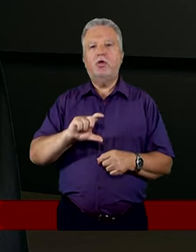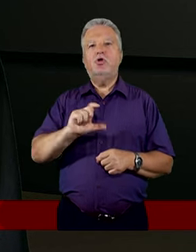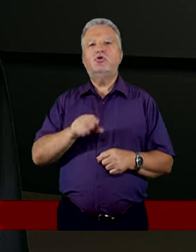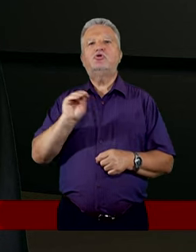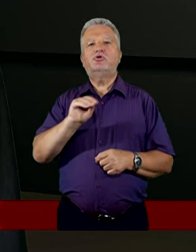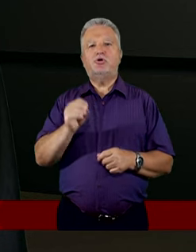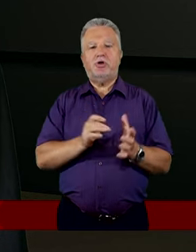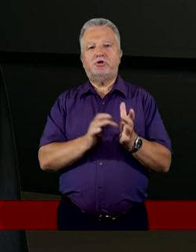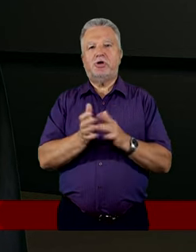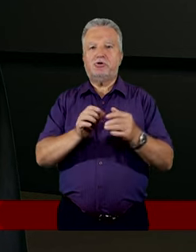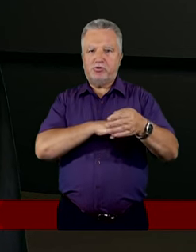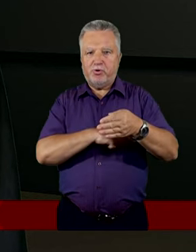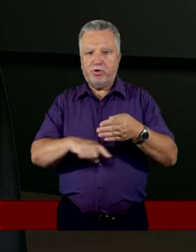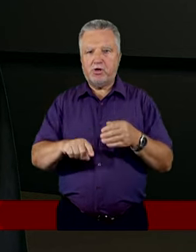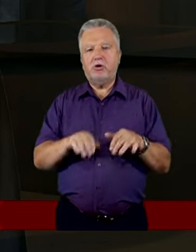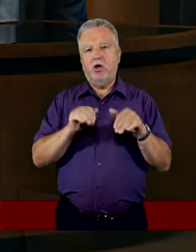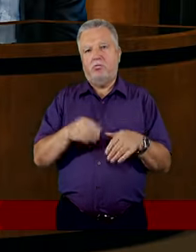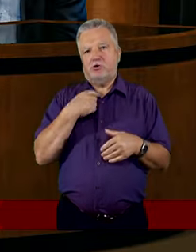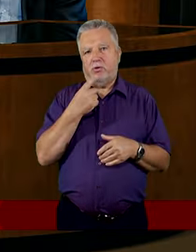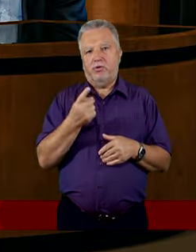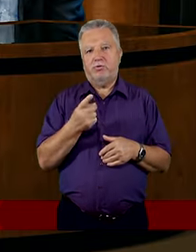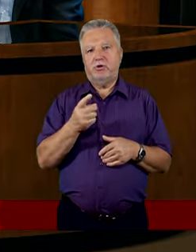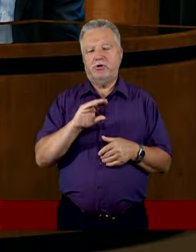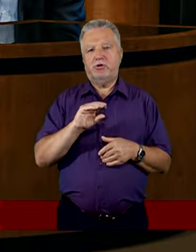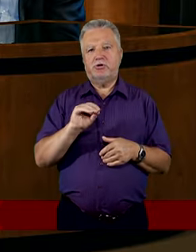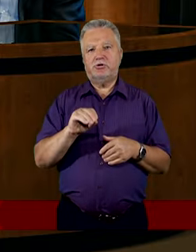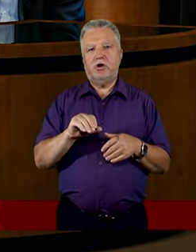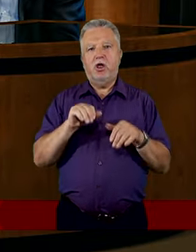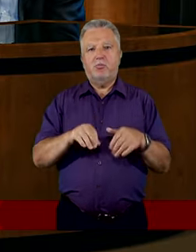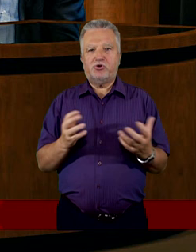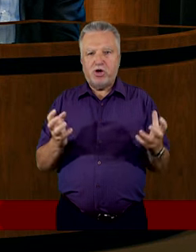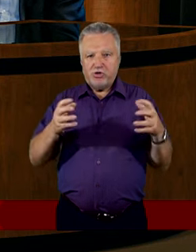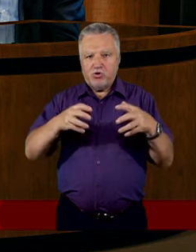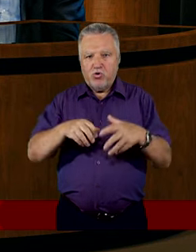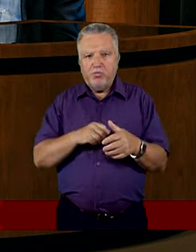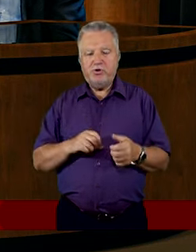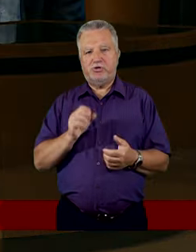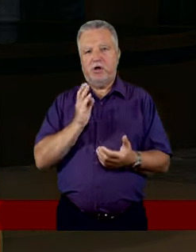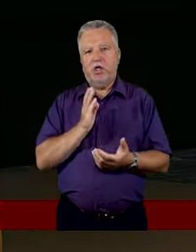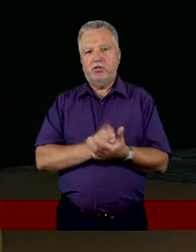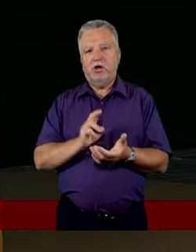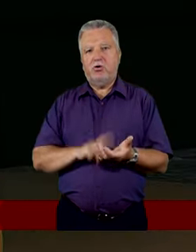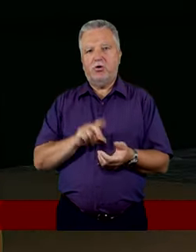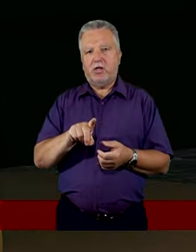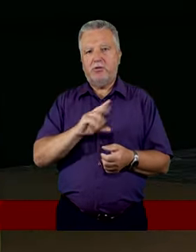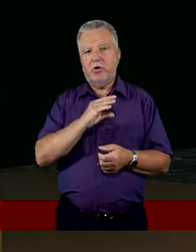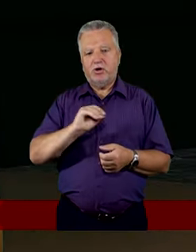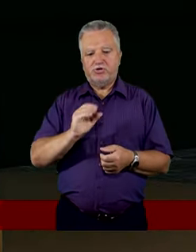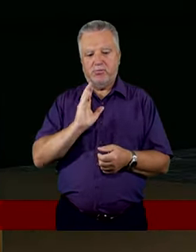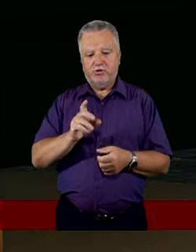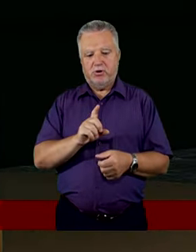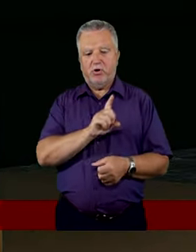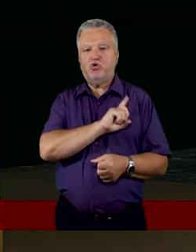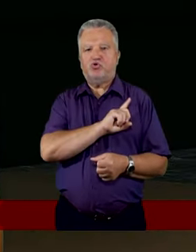Co jeszcze Pan Jezus podkreślił? Ale można by powiedzieć, że można skupić się tylko na tym, że będziemy